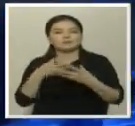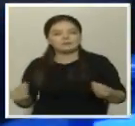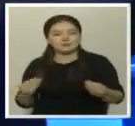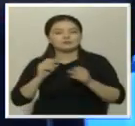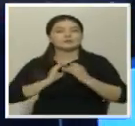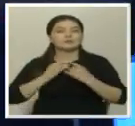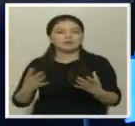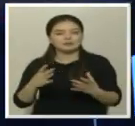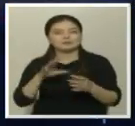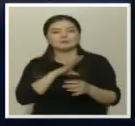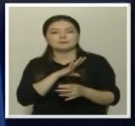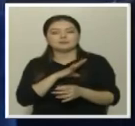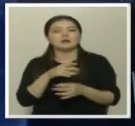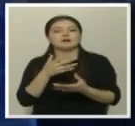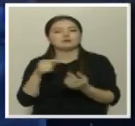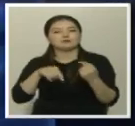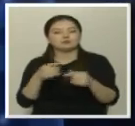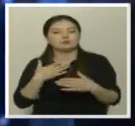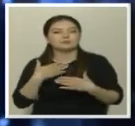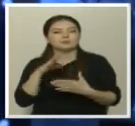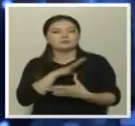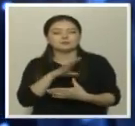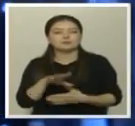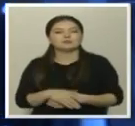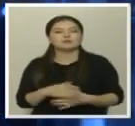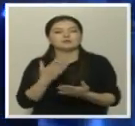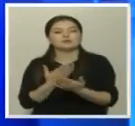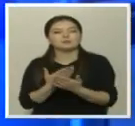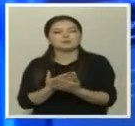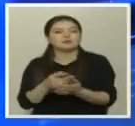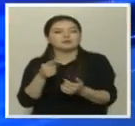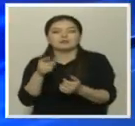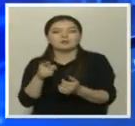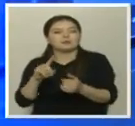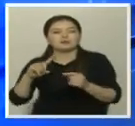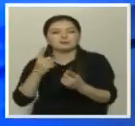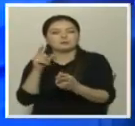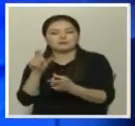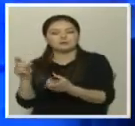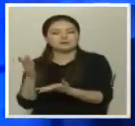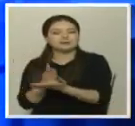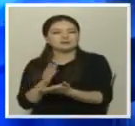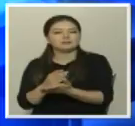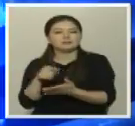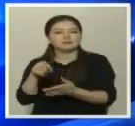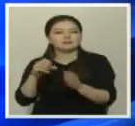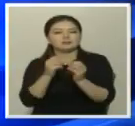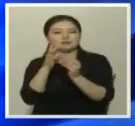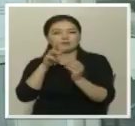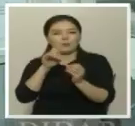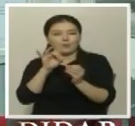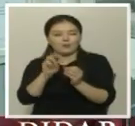праздником А в следующем материале мы расскажем о тех людях которые отмечают в своей дни рождения в особенные для казахского народа день 14